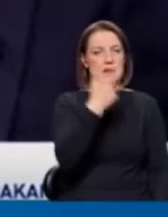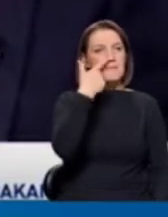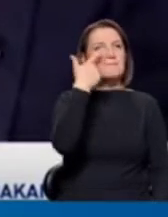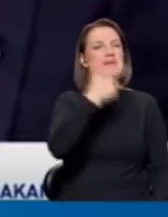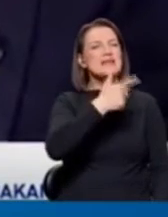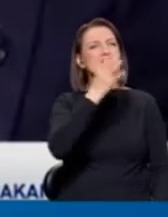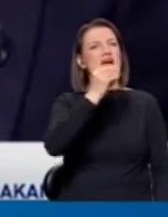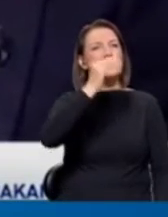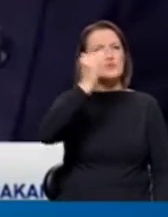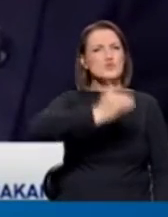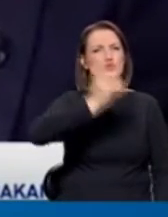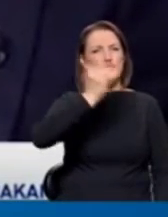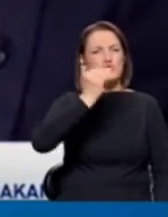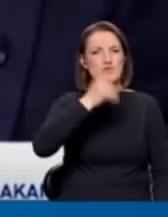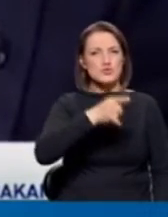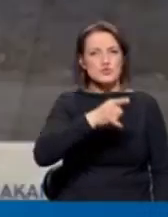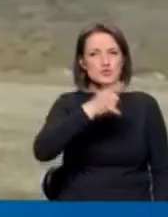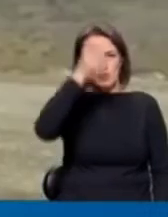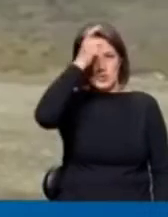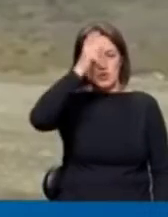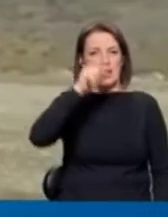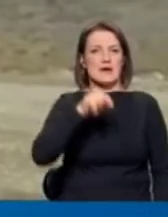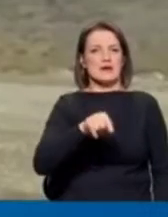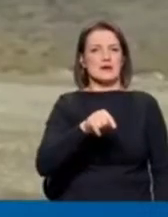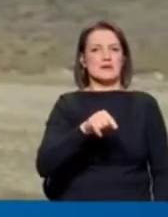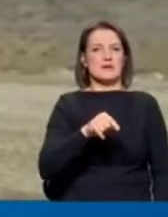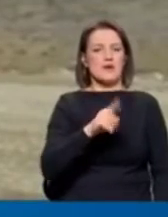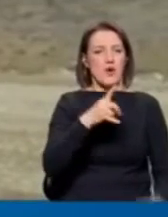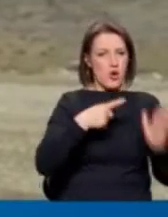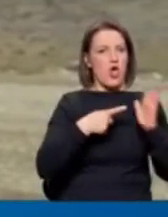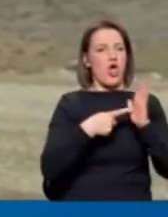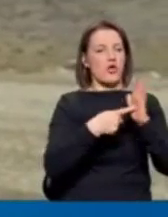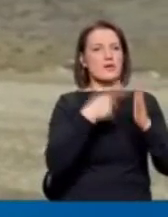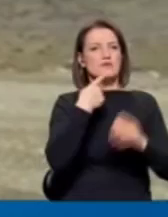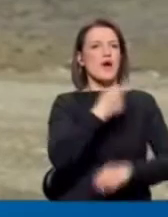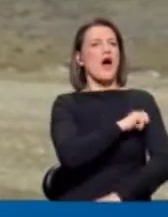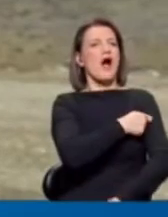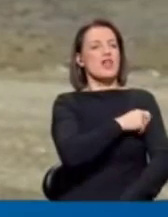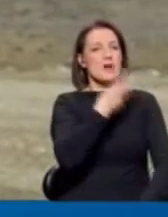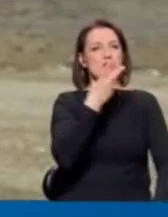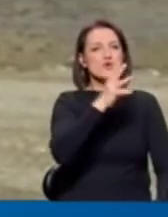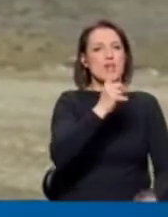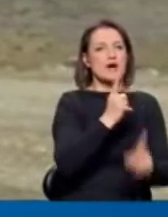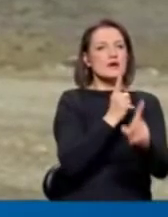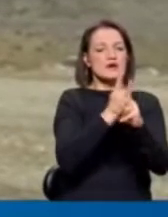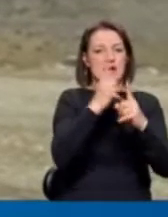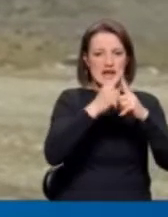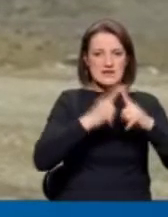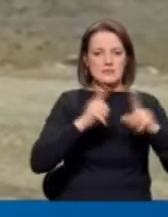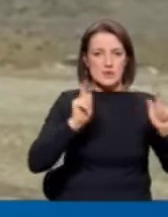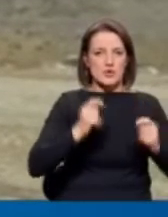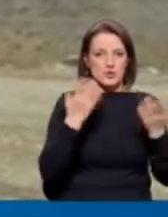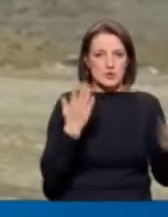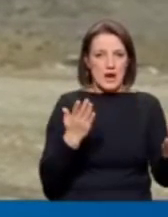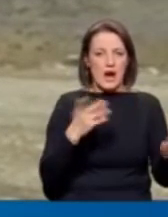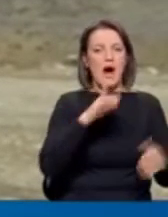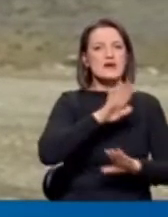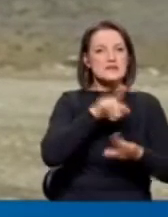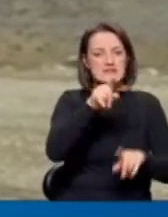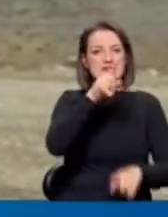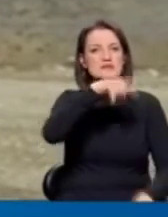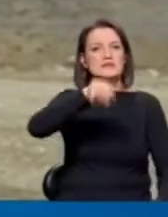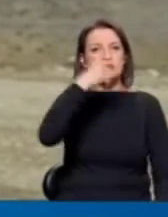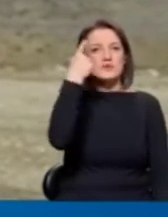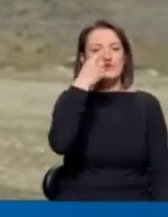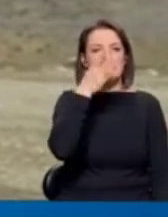benzinli en ucuz kullanan ülkelerden birisiyiz örnek veriyorsunuz ya Almanya'da Euro karşılığında hesap yapıyordunuz ya artık